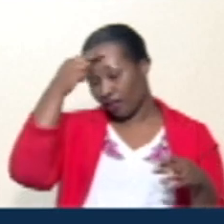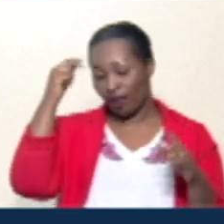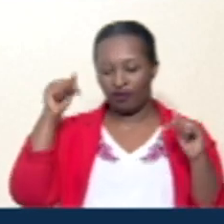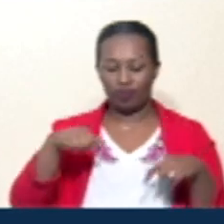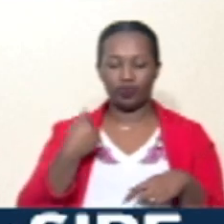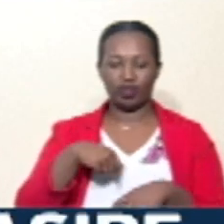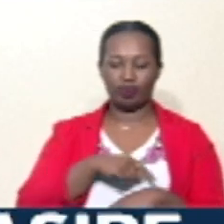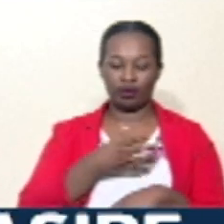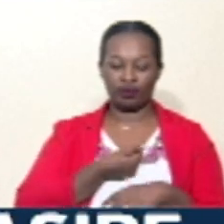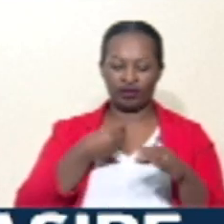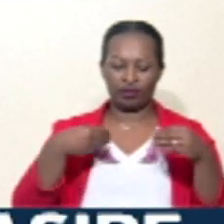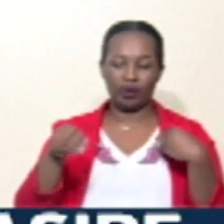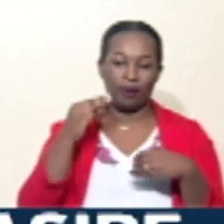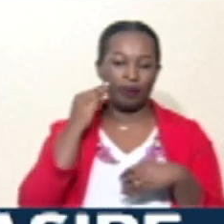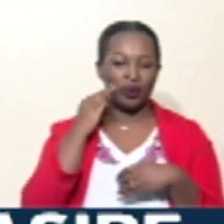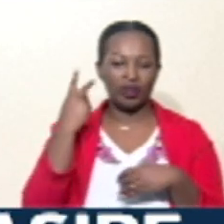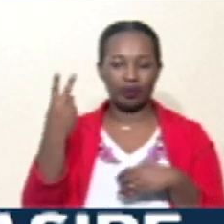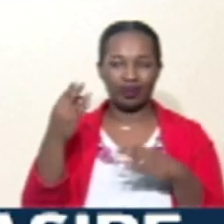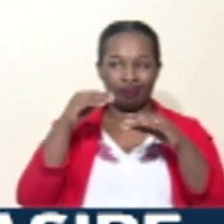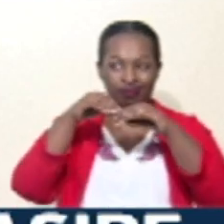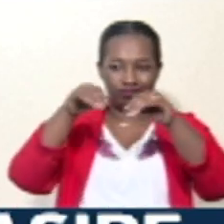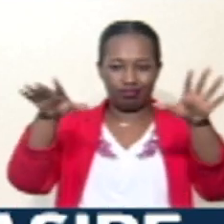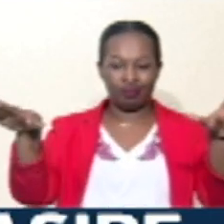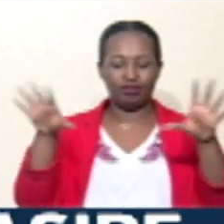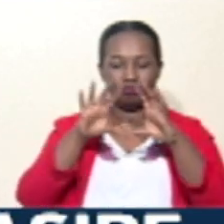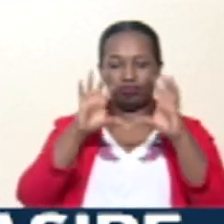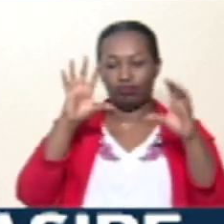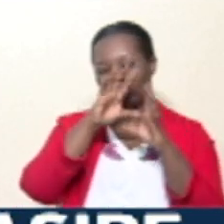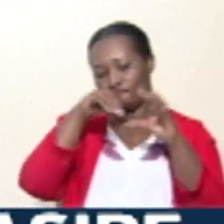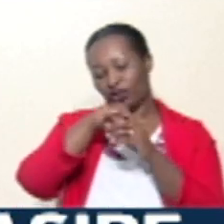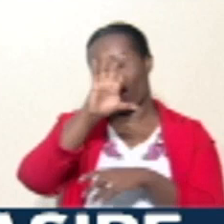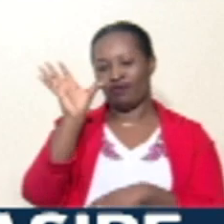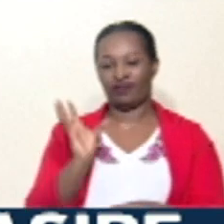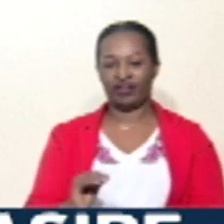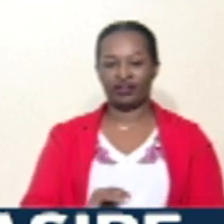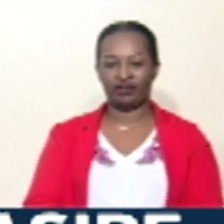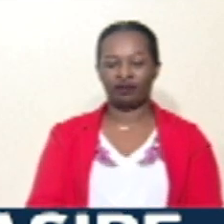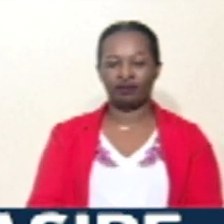dufite ibikoresho bisaga miliyoni 2 byakwirakwijwe kuri uyu mugabane wa Afurika.